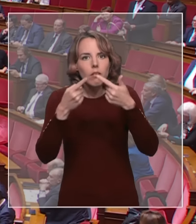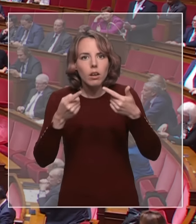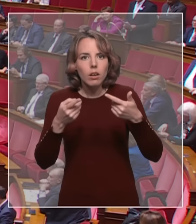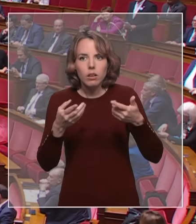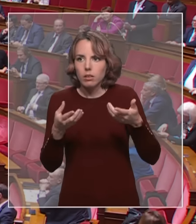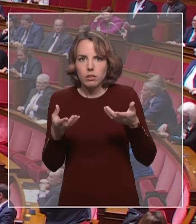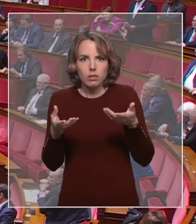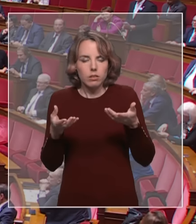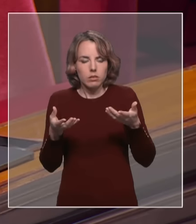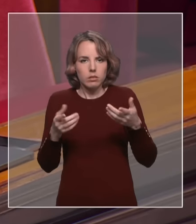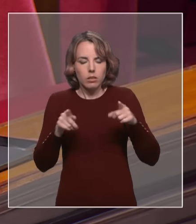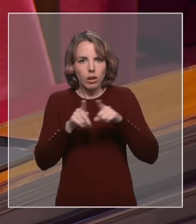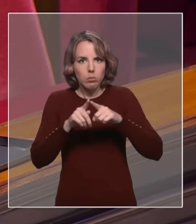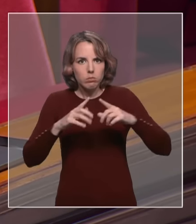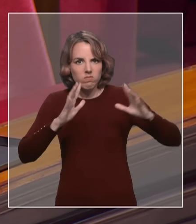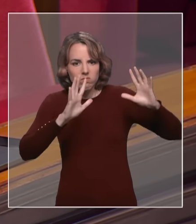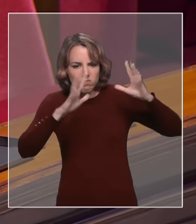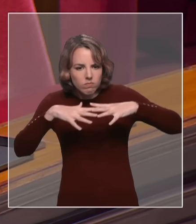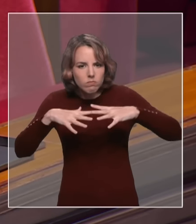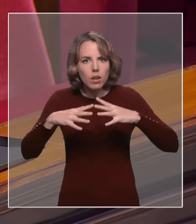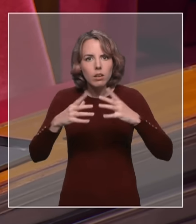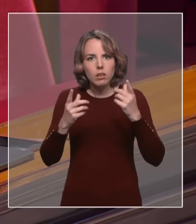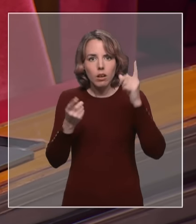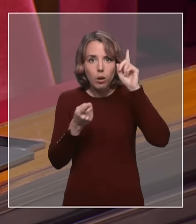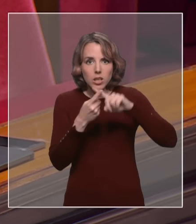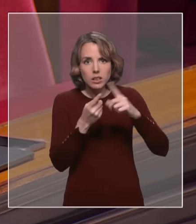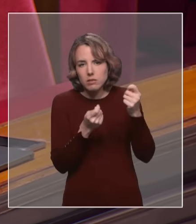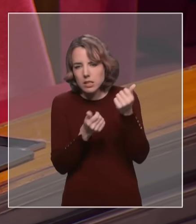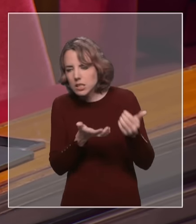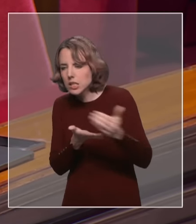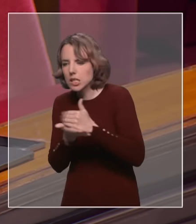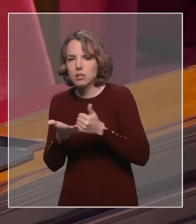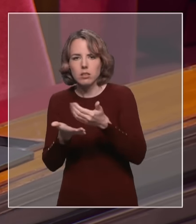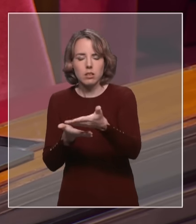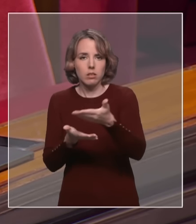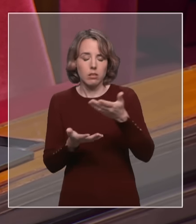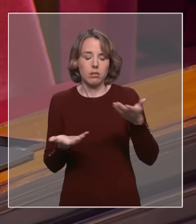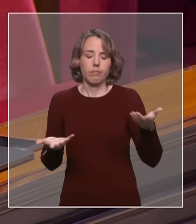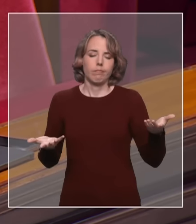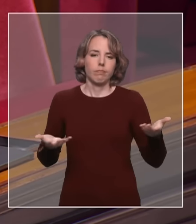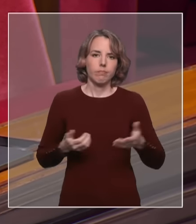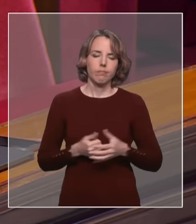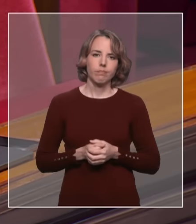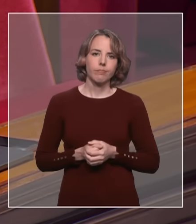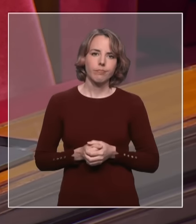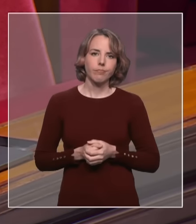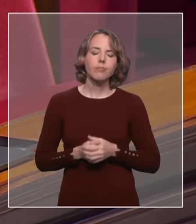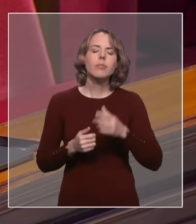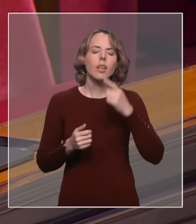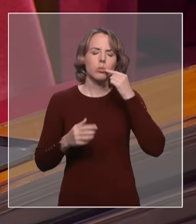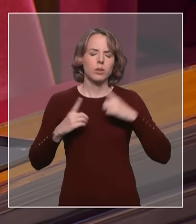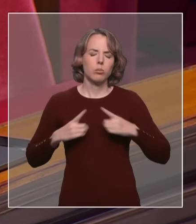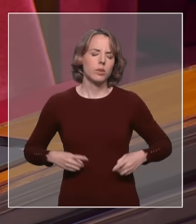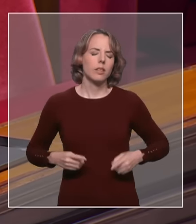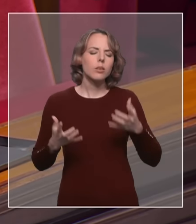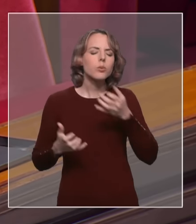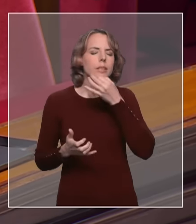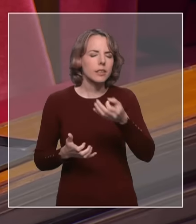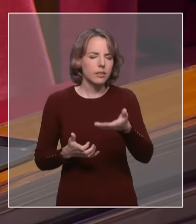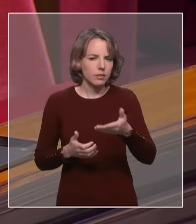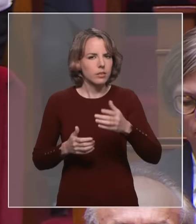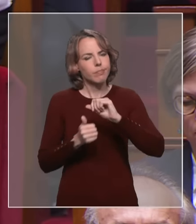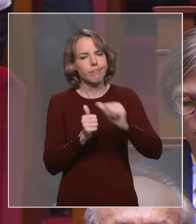leurs intérêts pécuniaires, leurs intérêts financiers. Je veux vous dire aussi, monsieur le député, que sous l'autorité du Premier